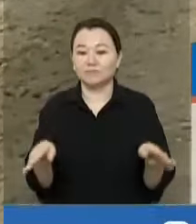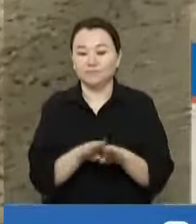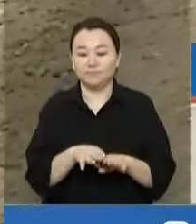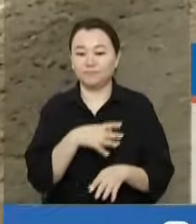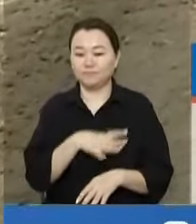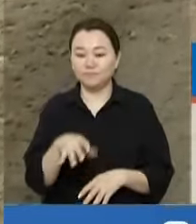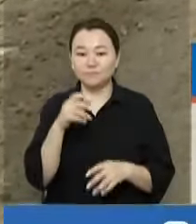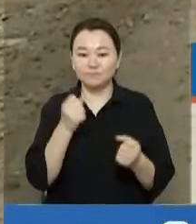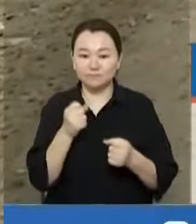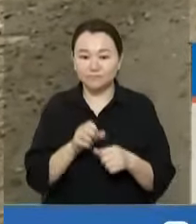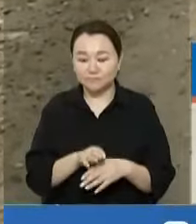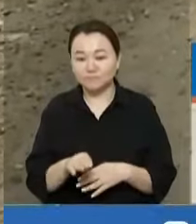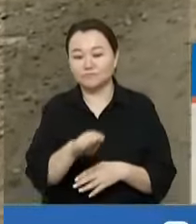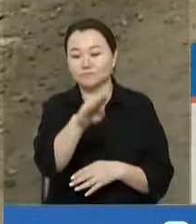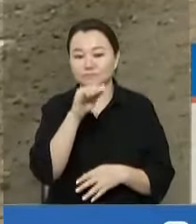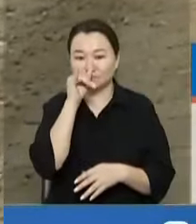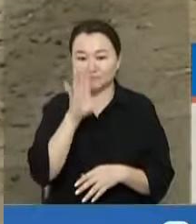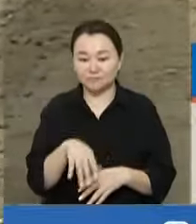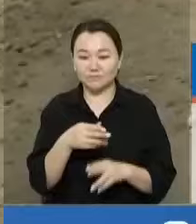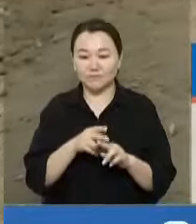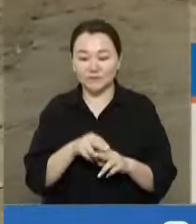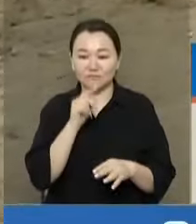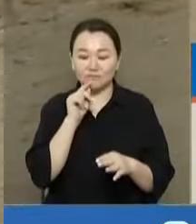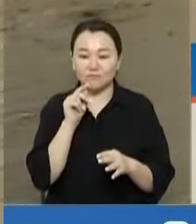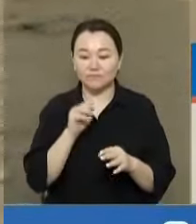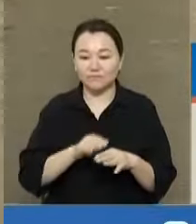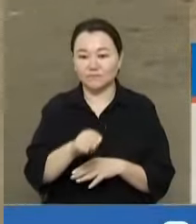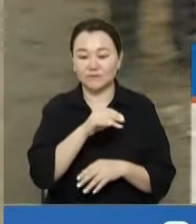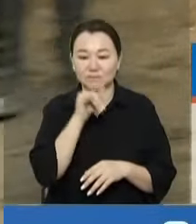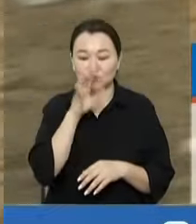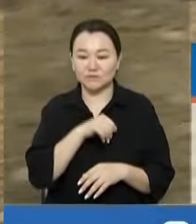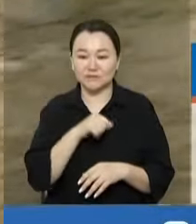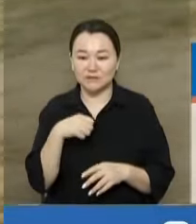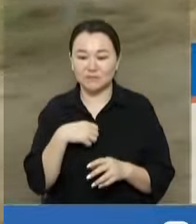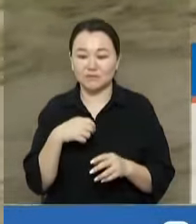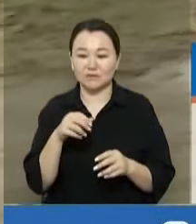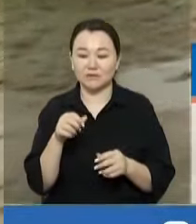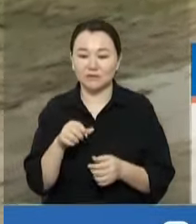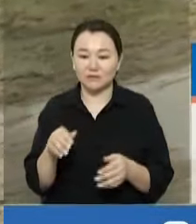тұрғындардың көліктері не шыға алмай, не кіре алмайды. Енді өз беттерінше қайтадан көміп әлек.